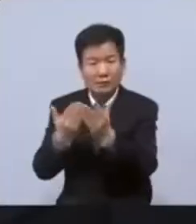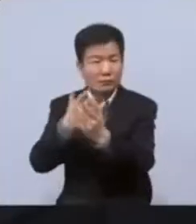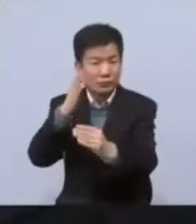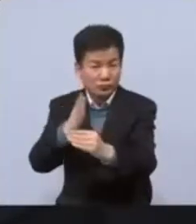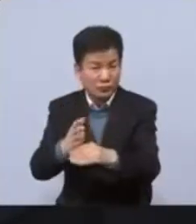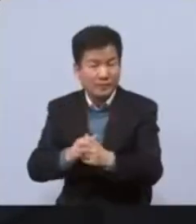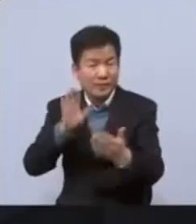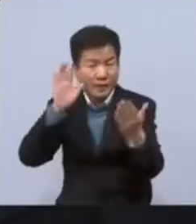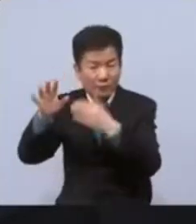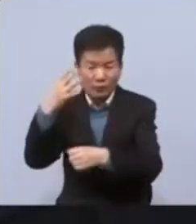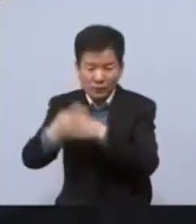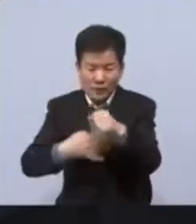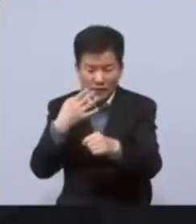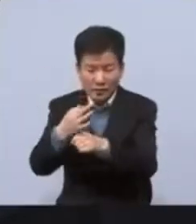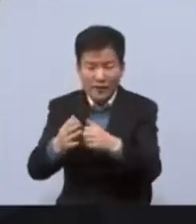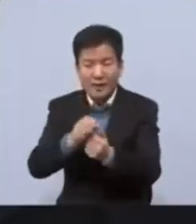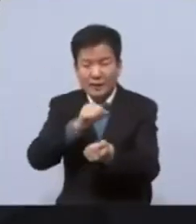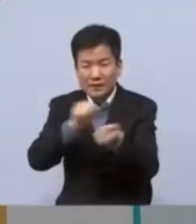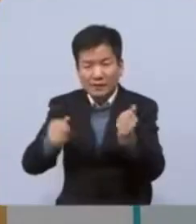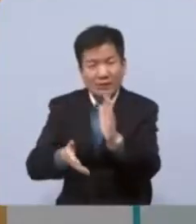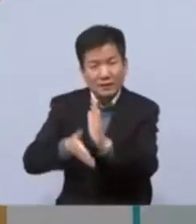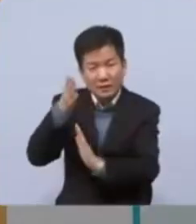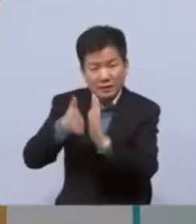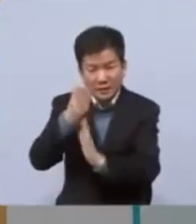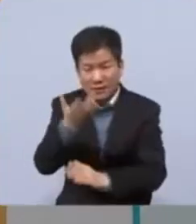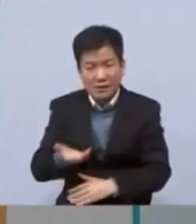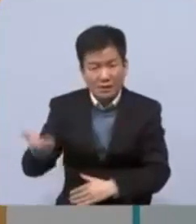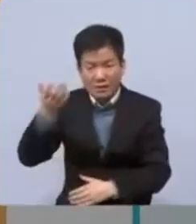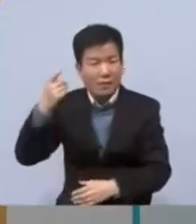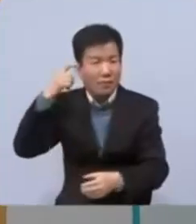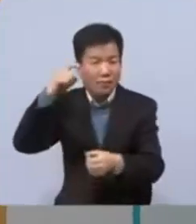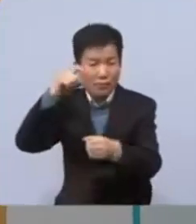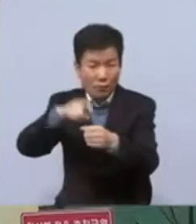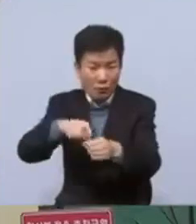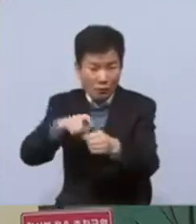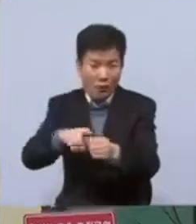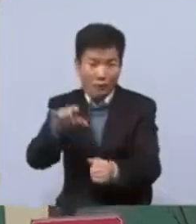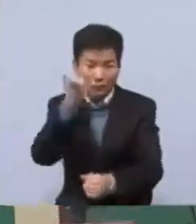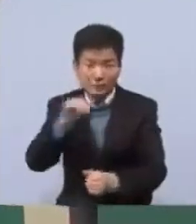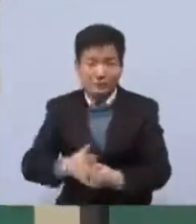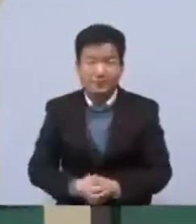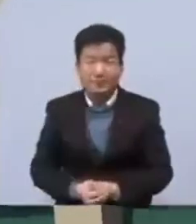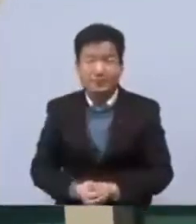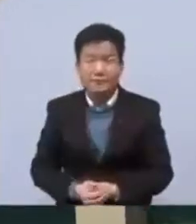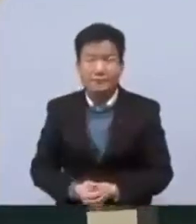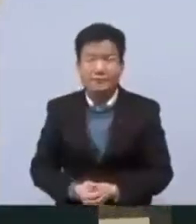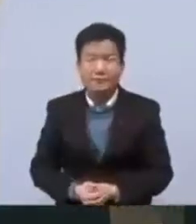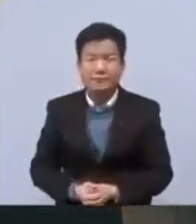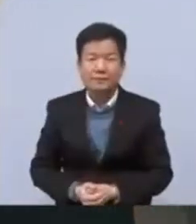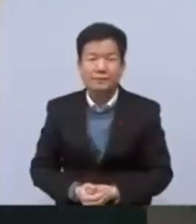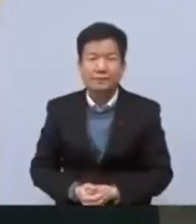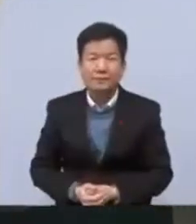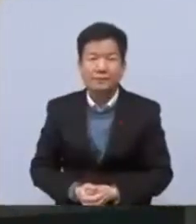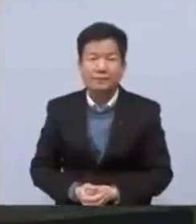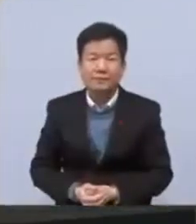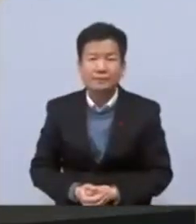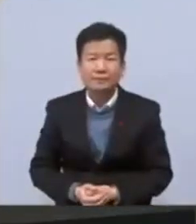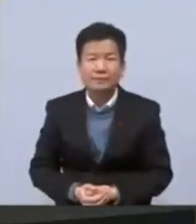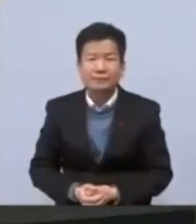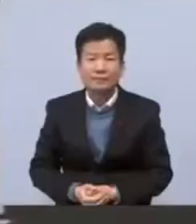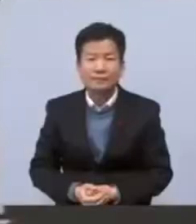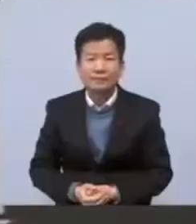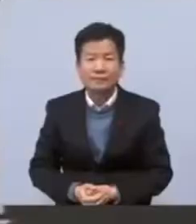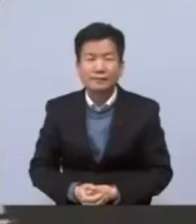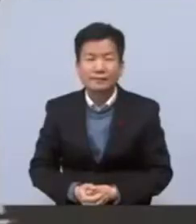앞으로 4년 뒤 진천 c 승격 을 목표로 하고 있습니다 kbs 뉴스 하면 봅니다